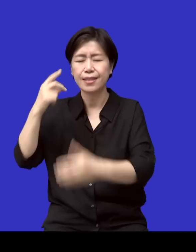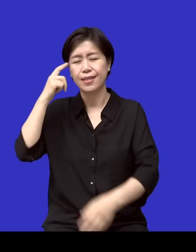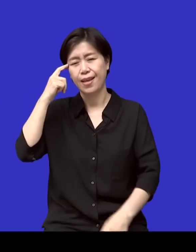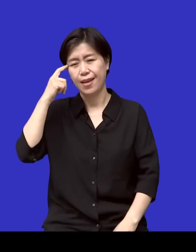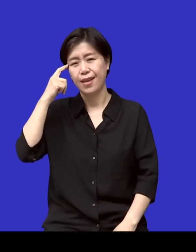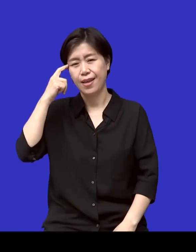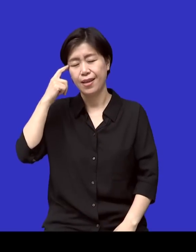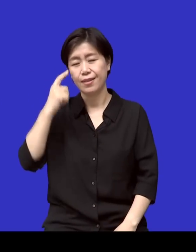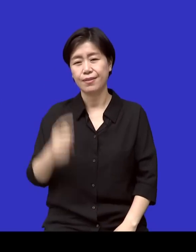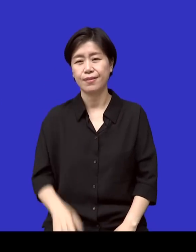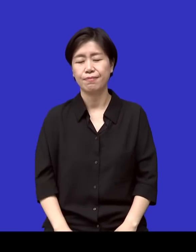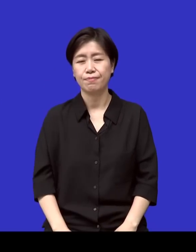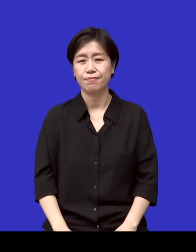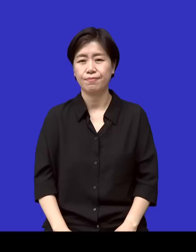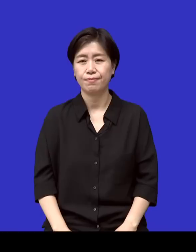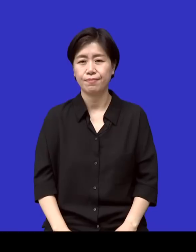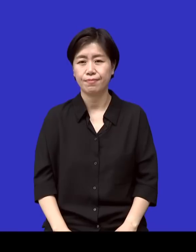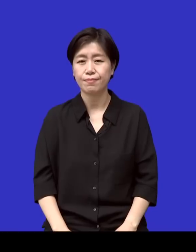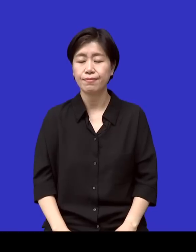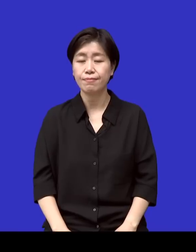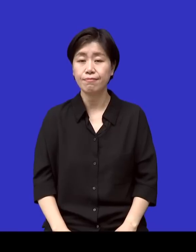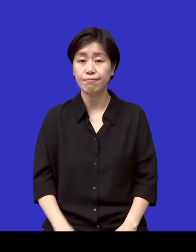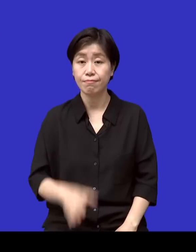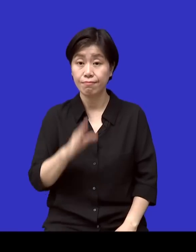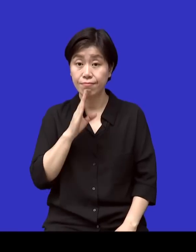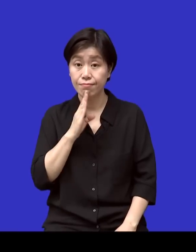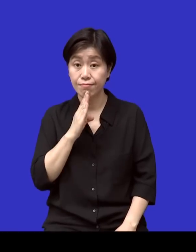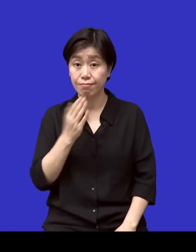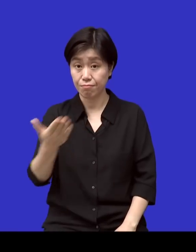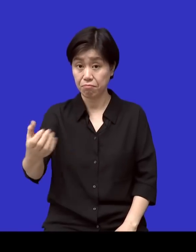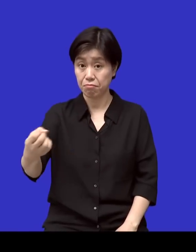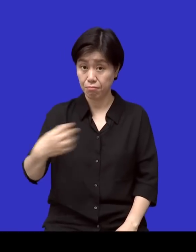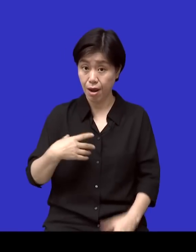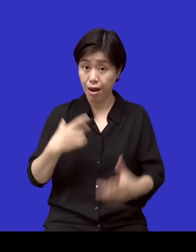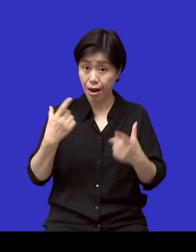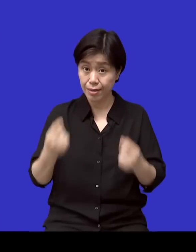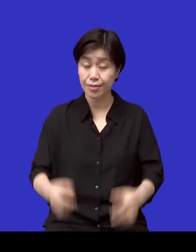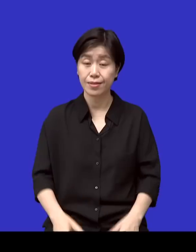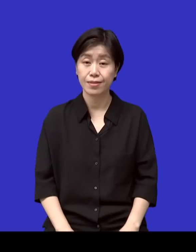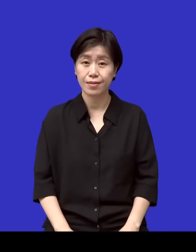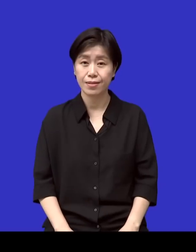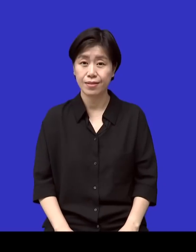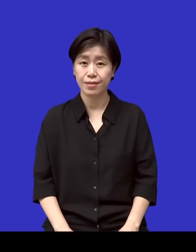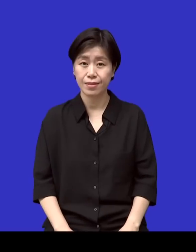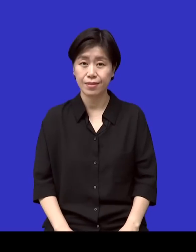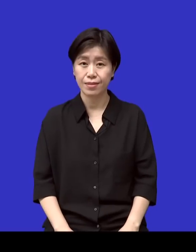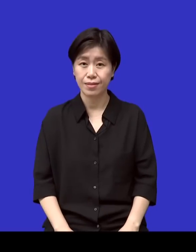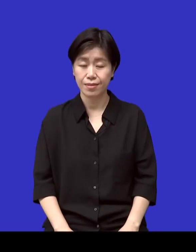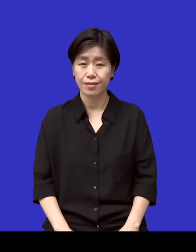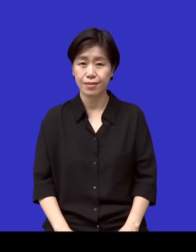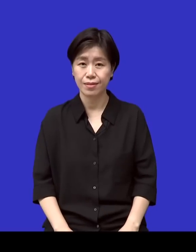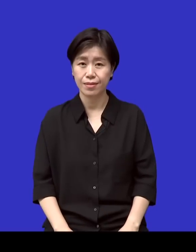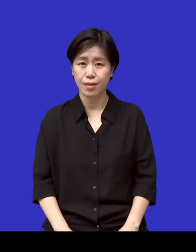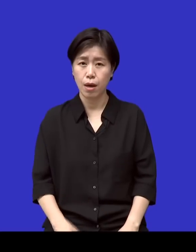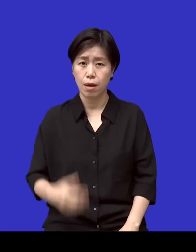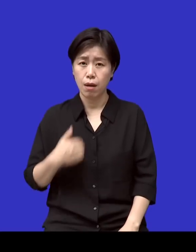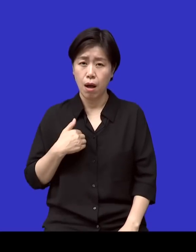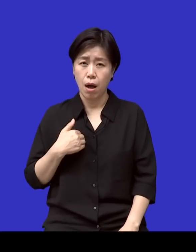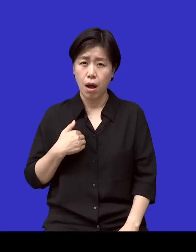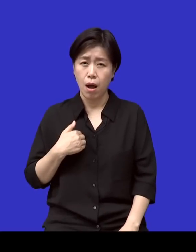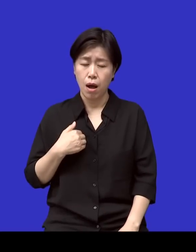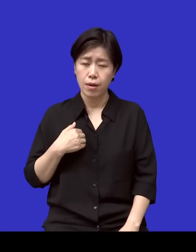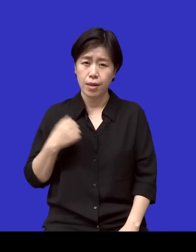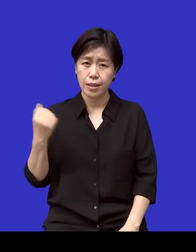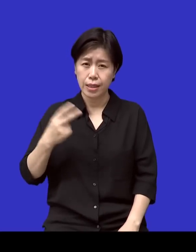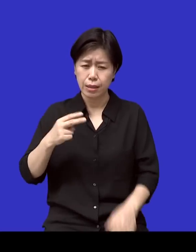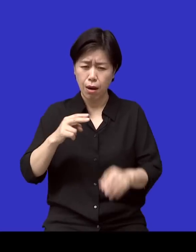계속 드리니까 진짜 말씀하셨던 듯이 안 될 때 뭔가 하나씩 계속